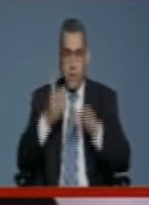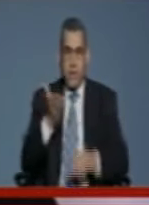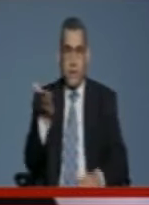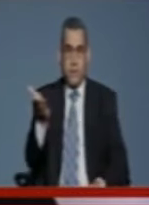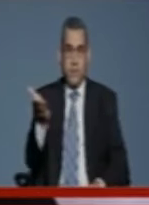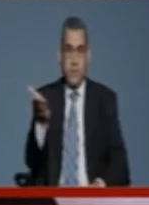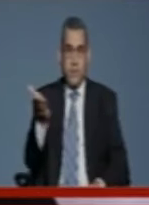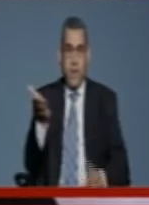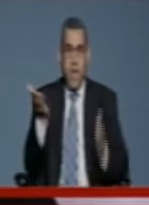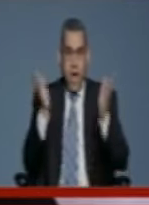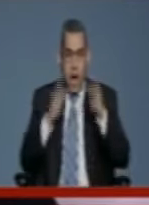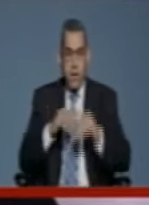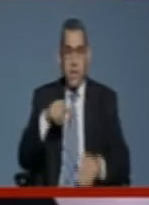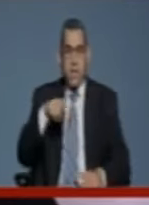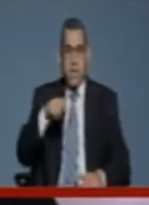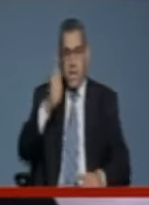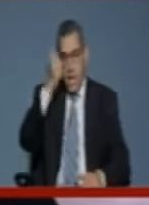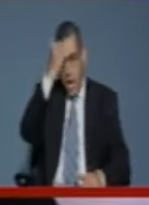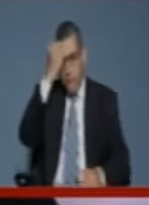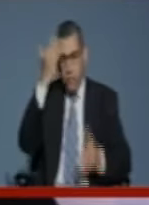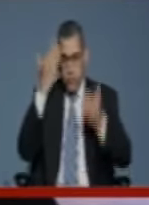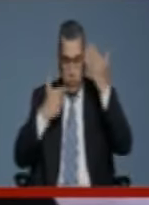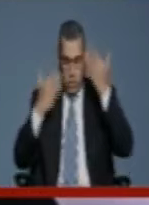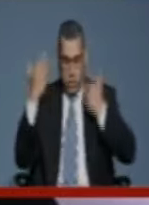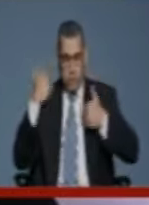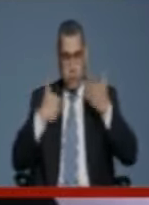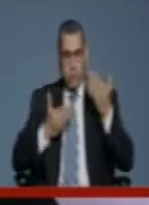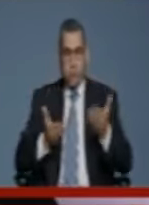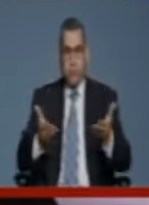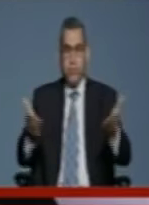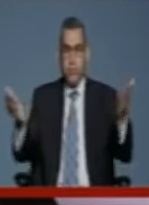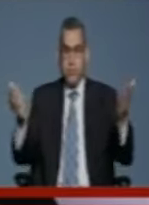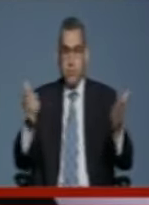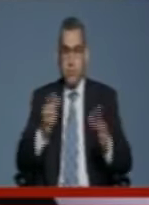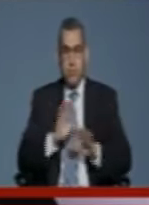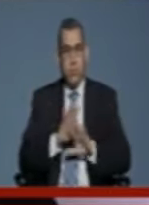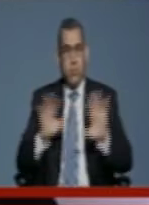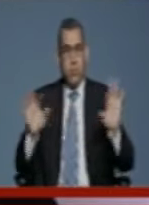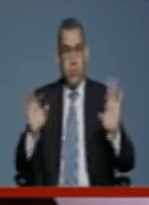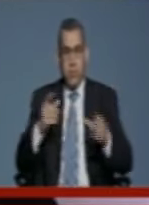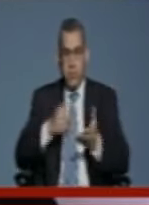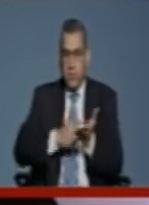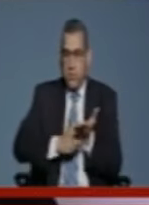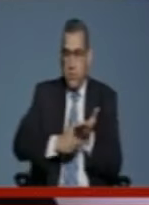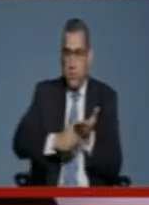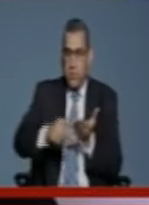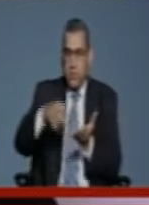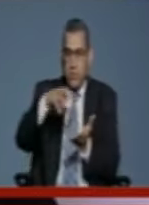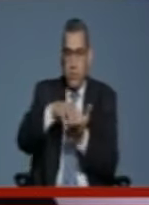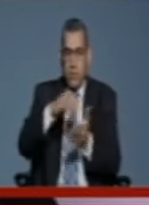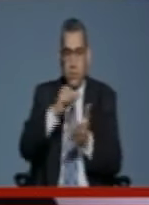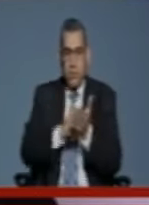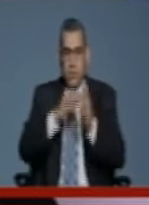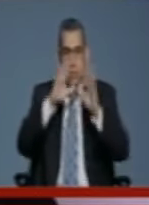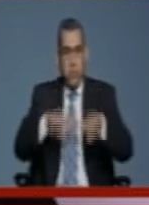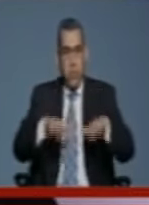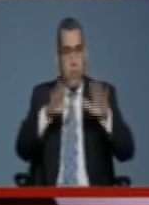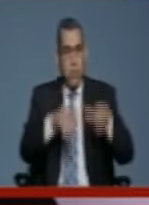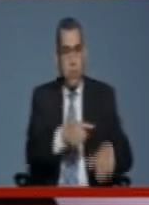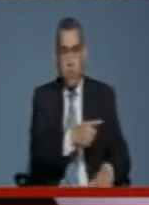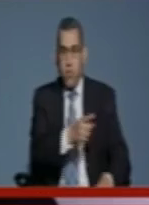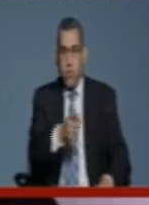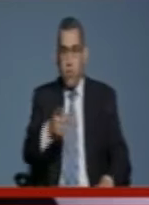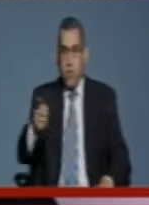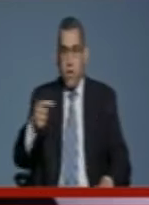من 60,000 مصاب، وتدمير كامل للقطاع كله. انا بقول الكلام